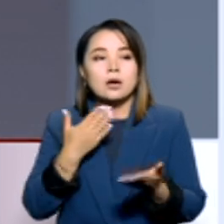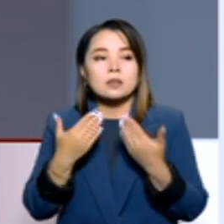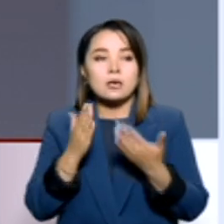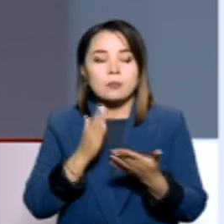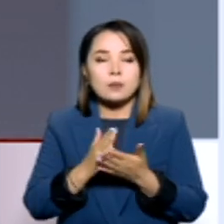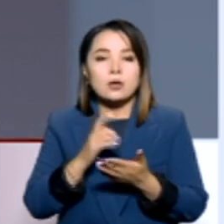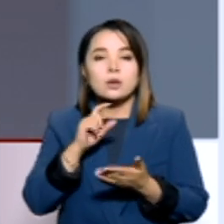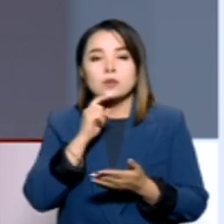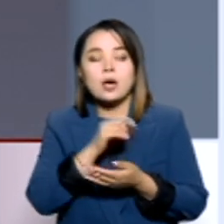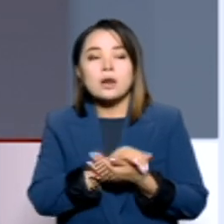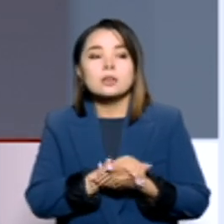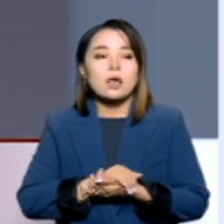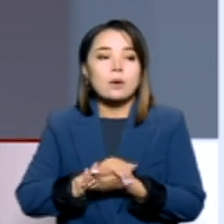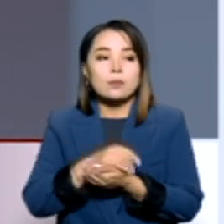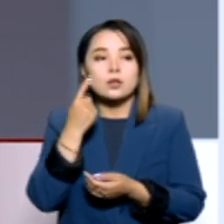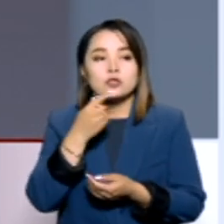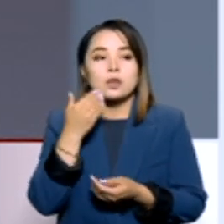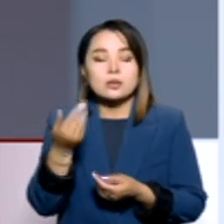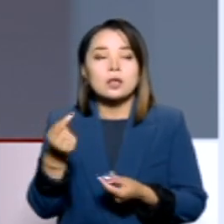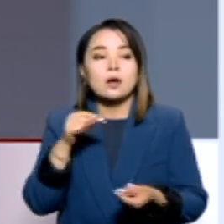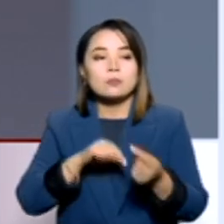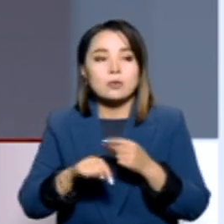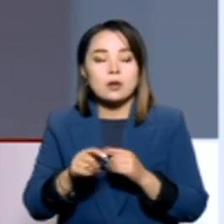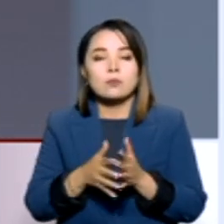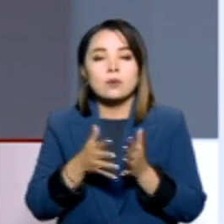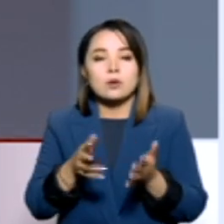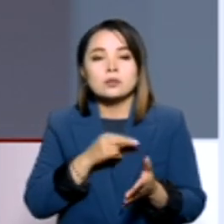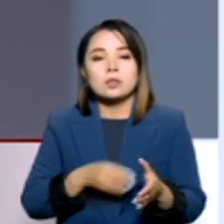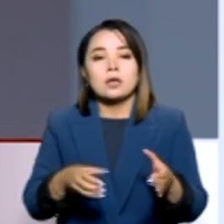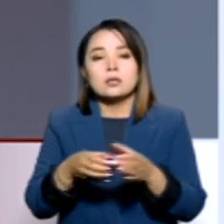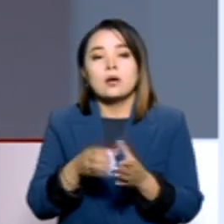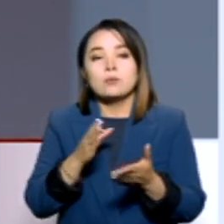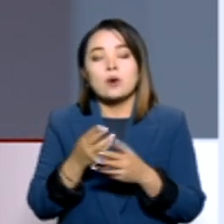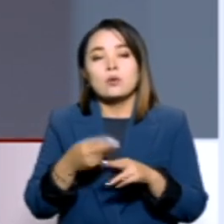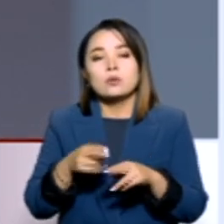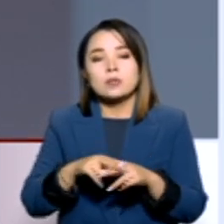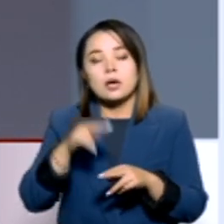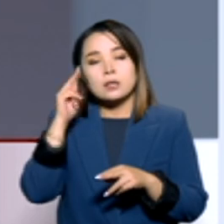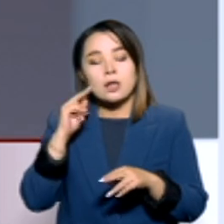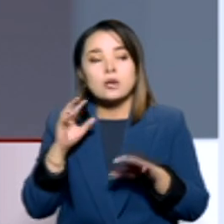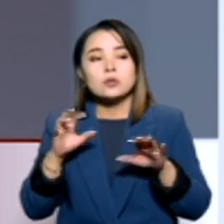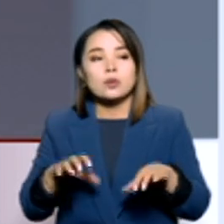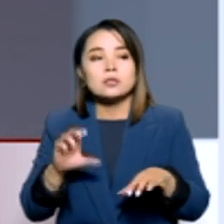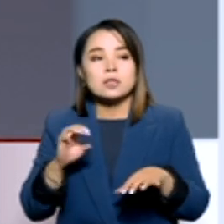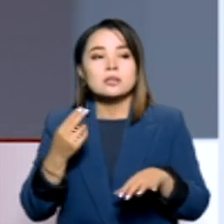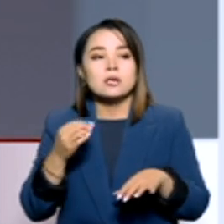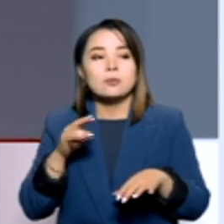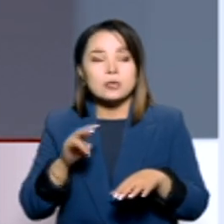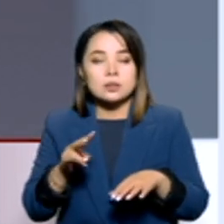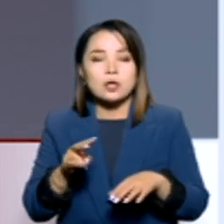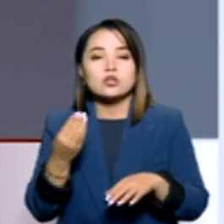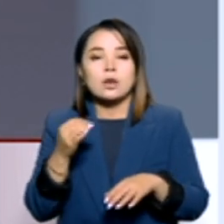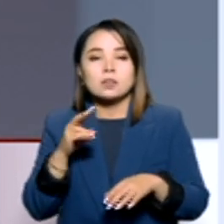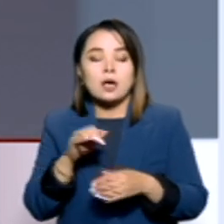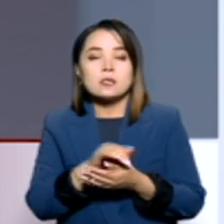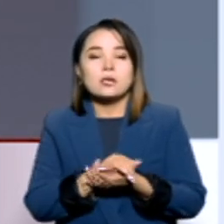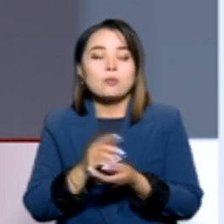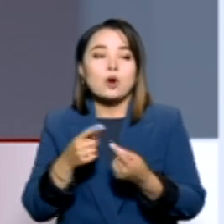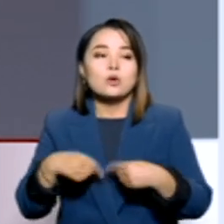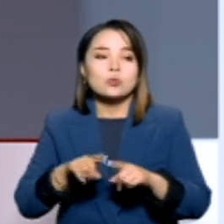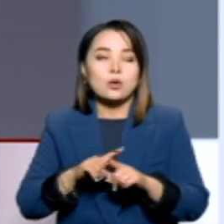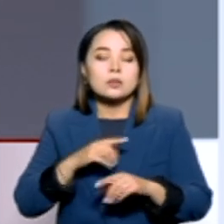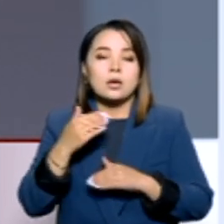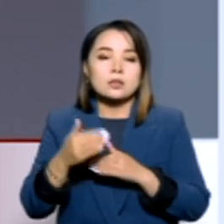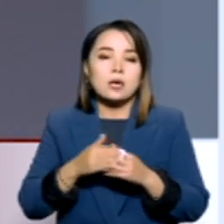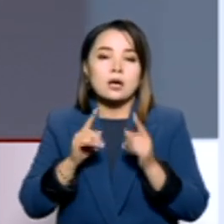Әсіресе экономикалық ынтымақтастық жағынан бір-біріне басты серіктес. Осы тұста Қытай төрағасы Си Цзиньпиннің Шанхай ынтымақтастық ұйымы саммиті